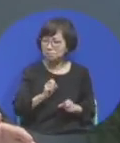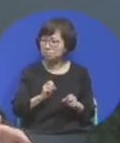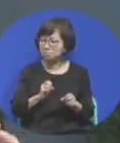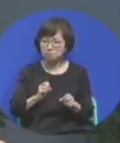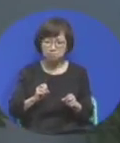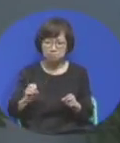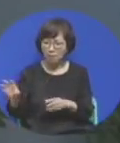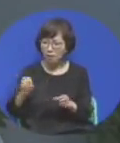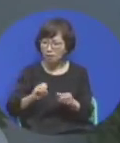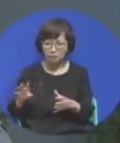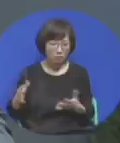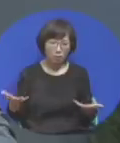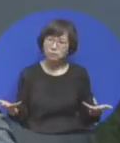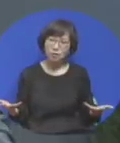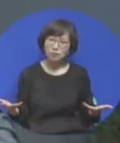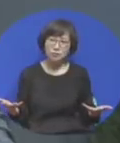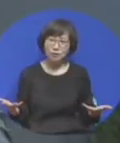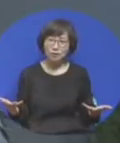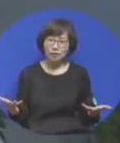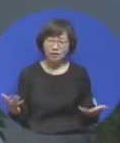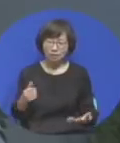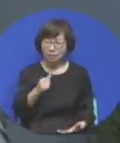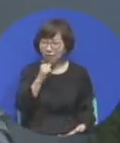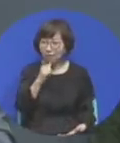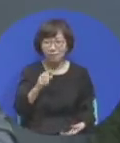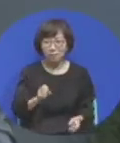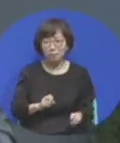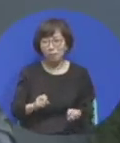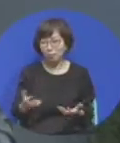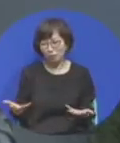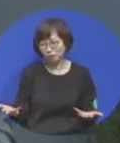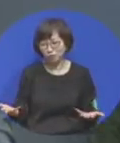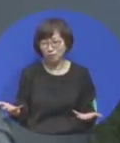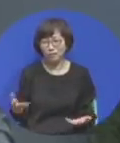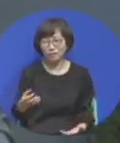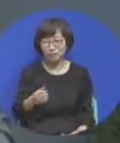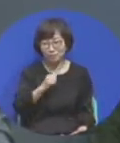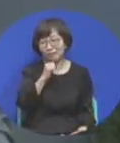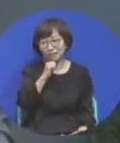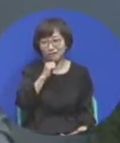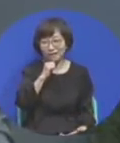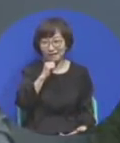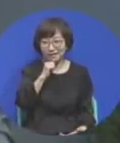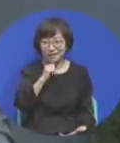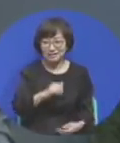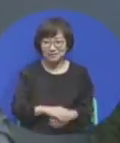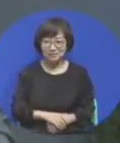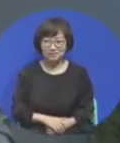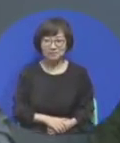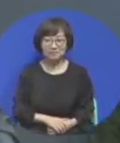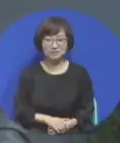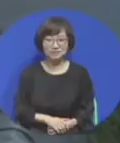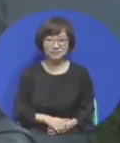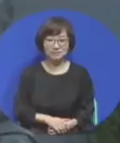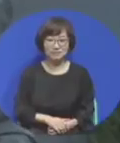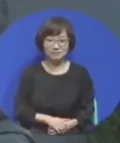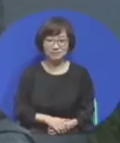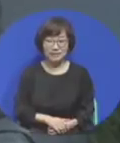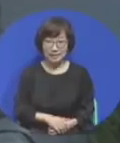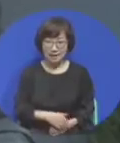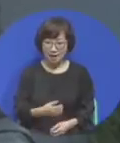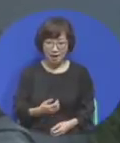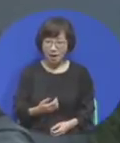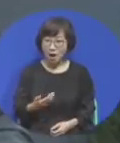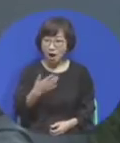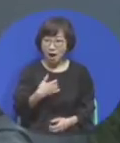How did I come to my conclusion? There was nothing for me to discard because I owned nothing because I was impoverished. So I just began. 근데 시작하는